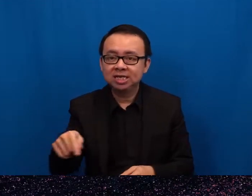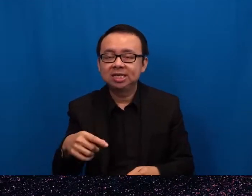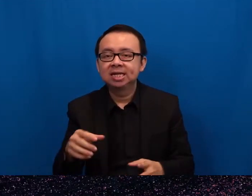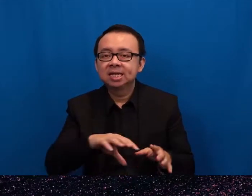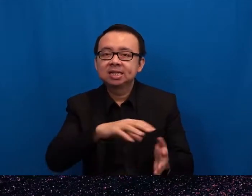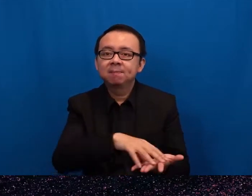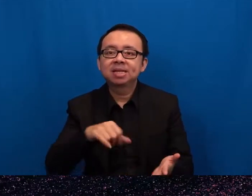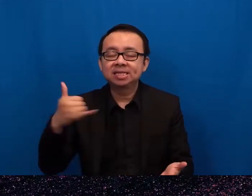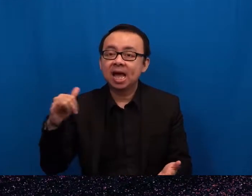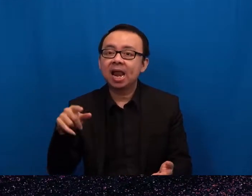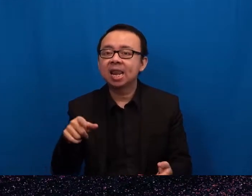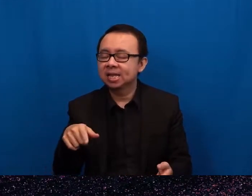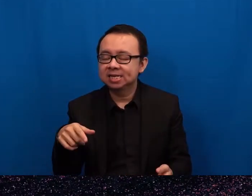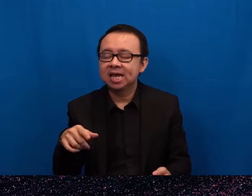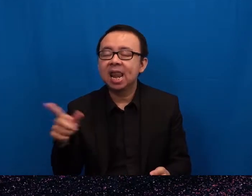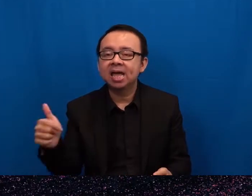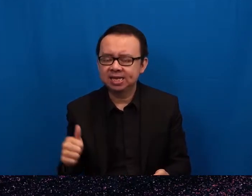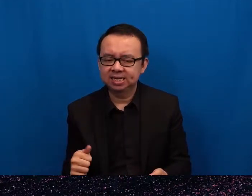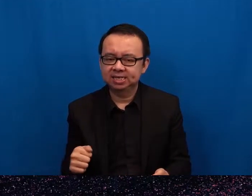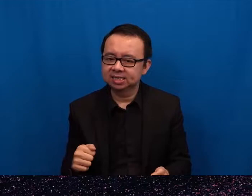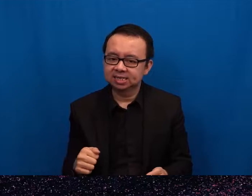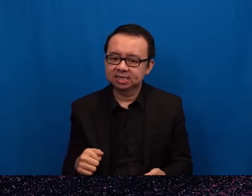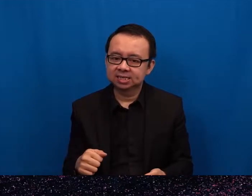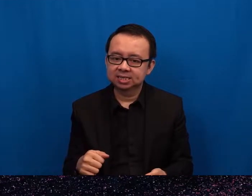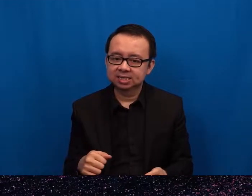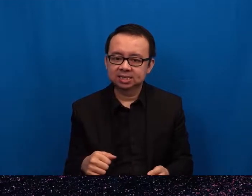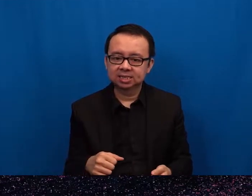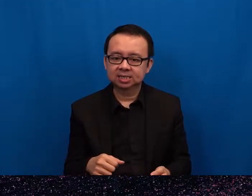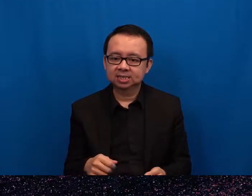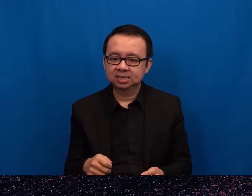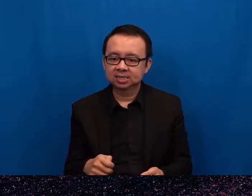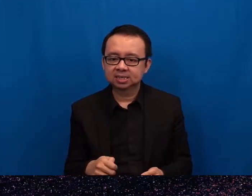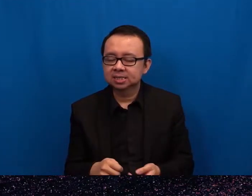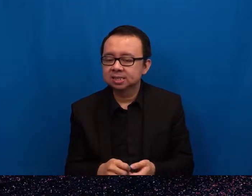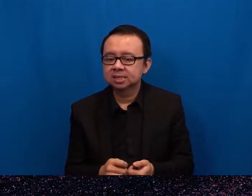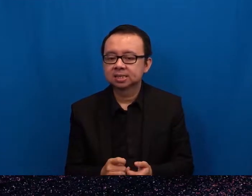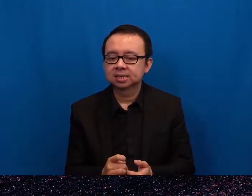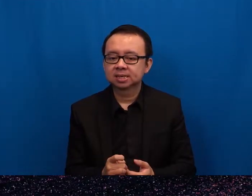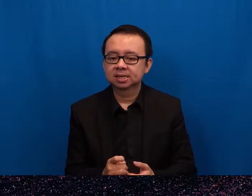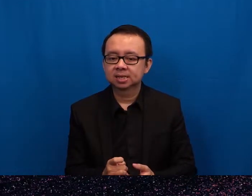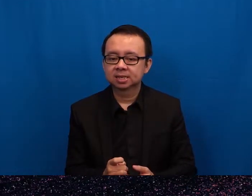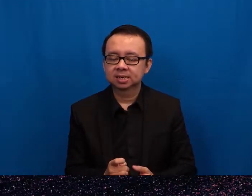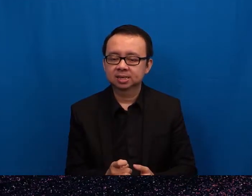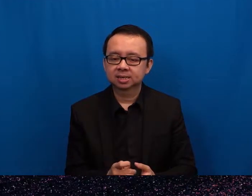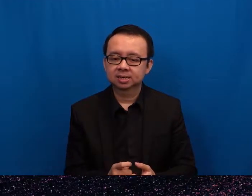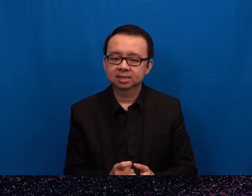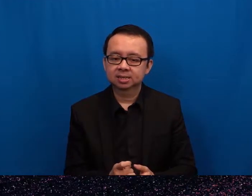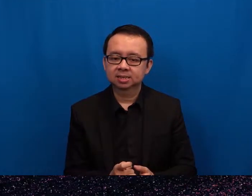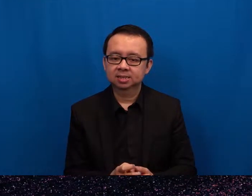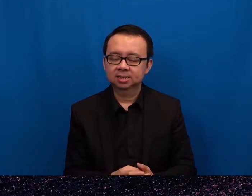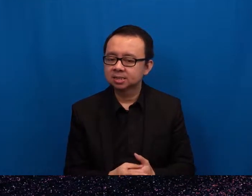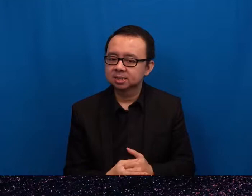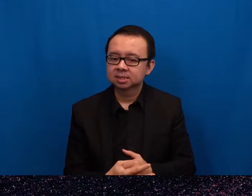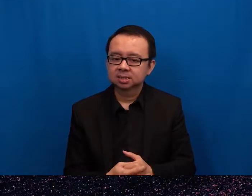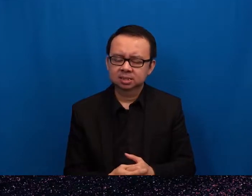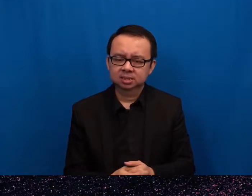memang terjadi persekolahan. Jadi unik ya, Paulus itu profetik. Dia pemuritannya rohani. Ruang kuliah